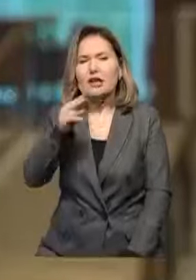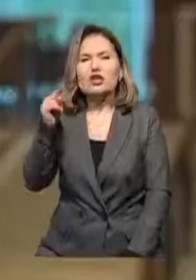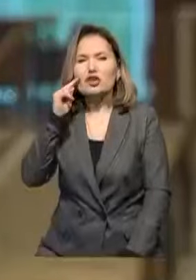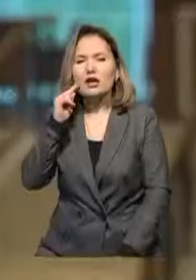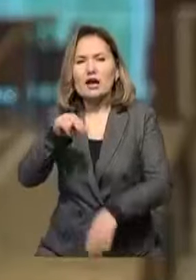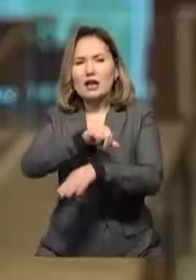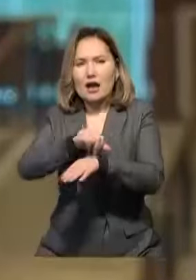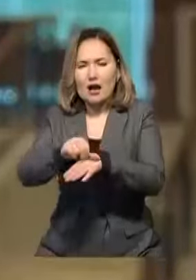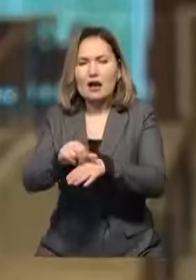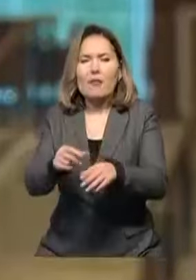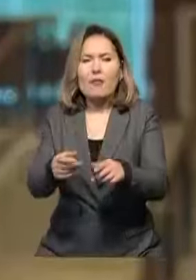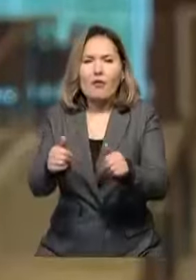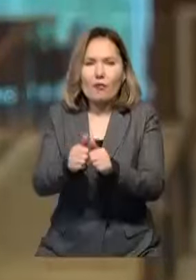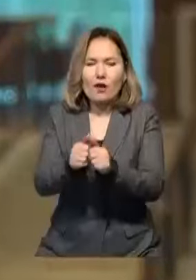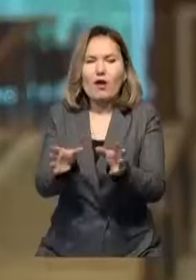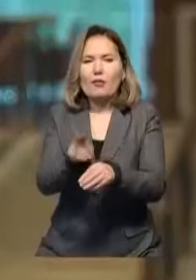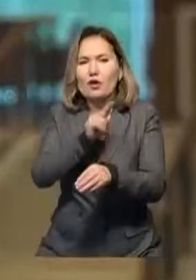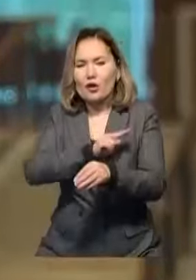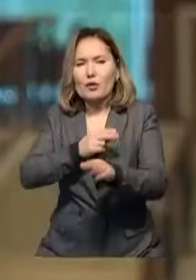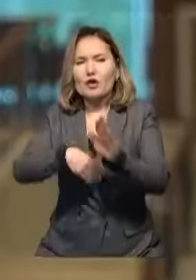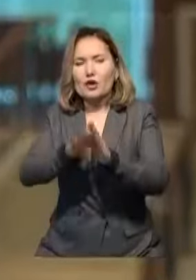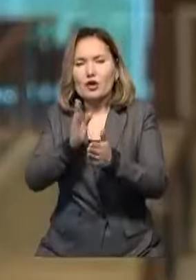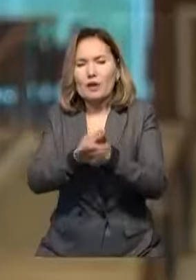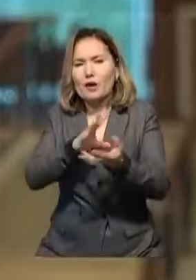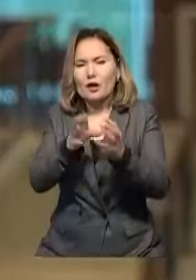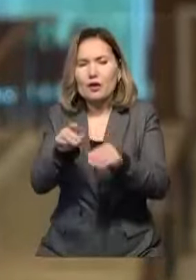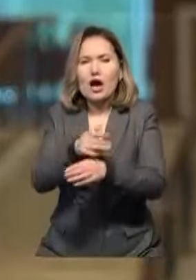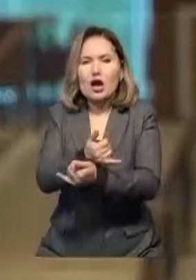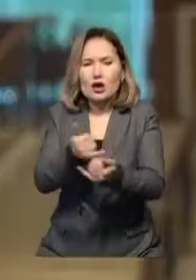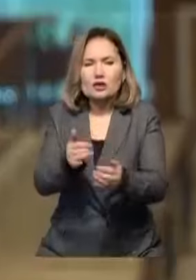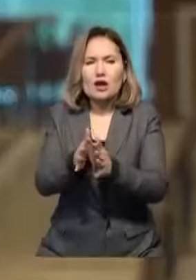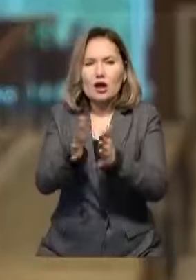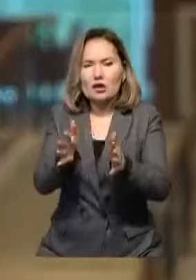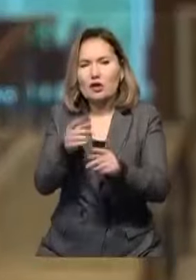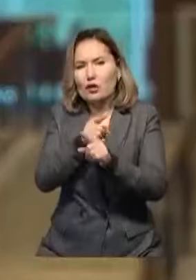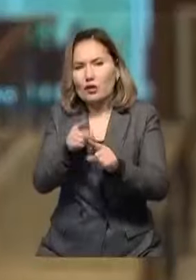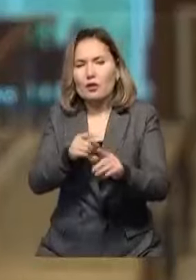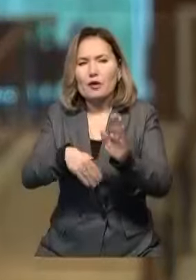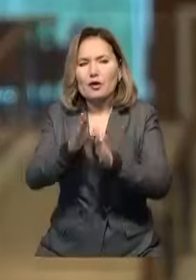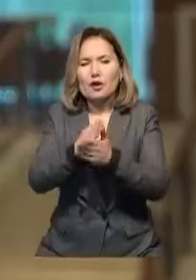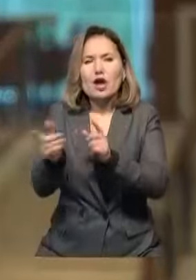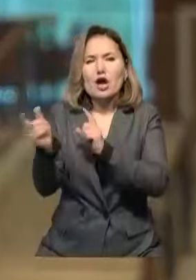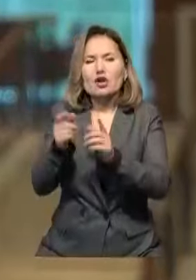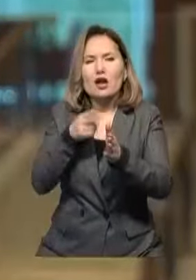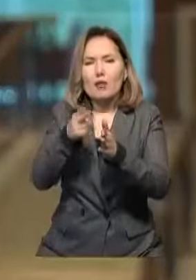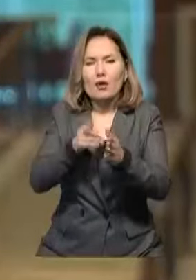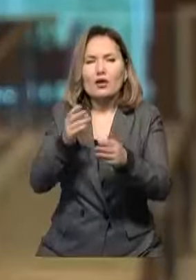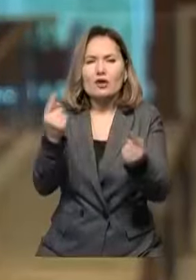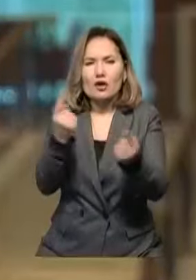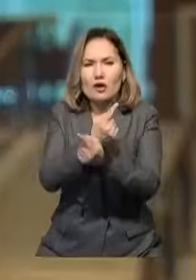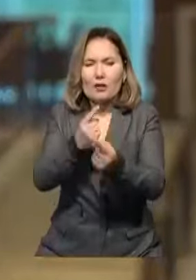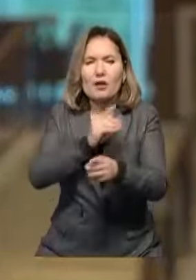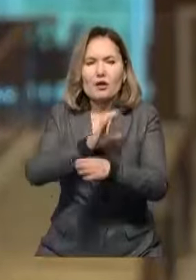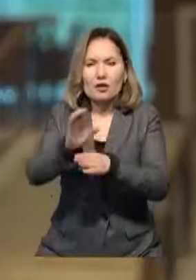шекараларындағы транзиттік декларация беру процесін автоматтандырдық. Енді бұл қызметтің уақыты 30 минуттан аспайды. Жүк жөнелтуші де, жүк алушы да